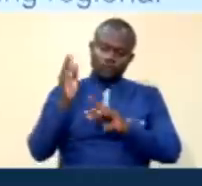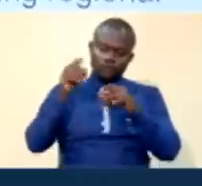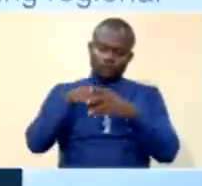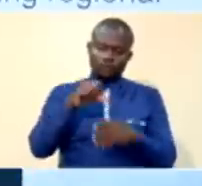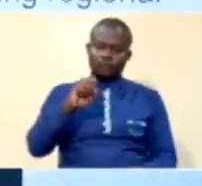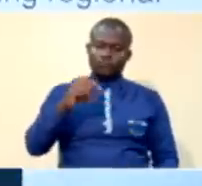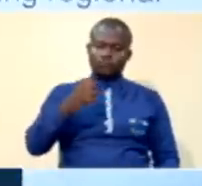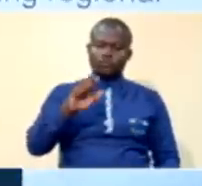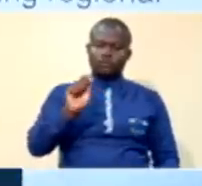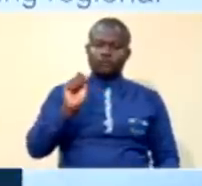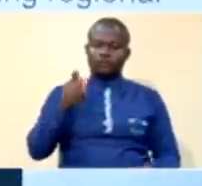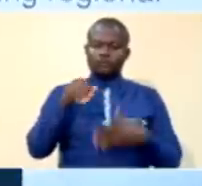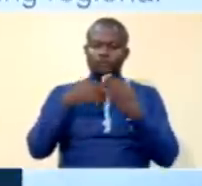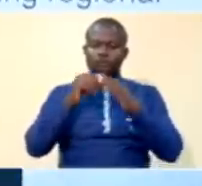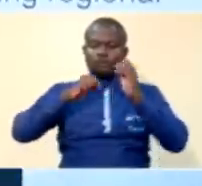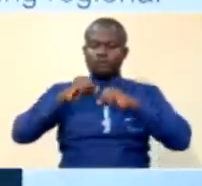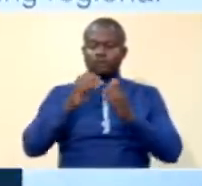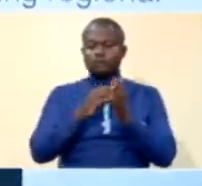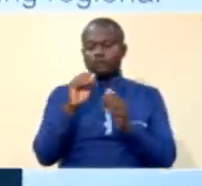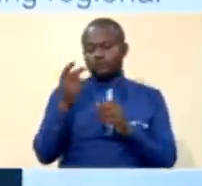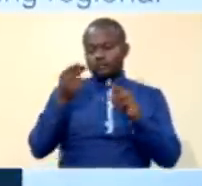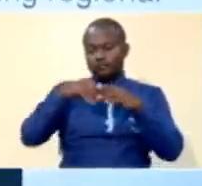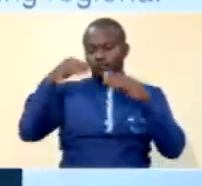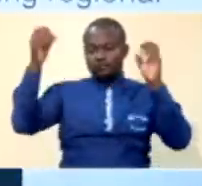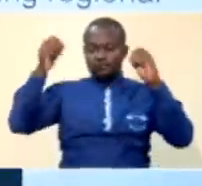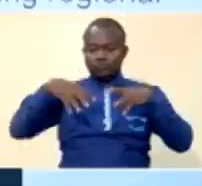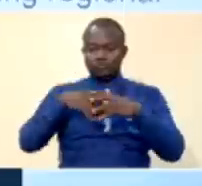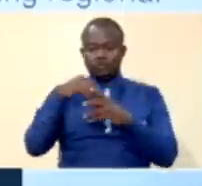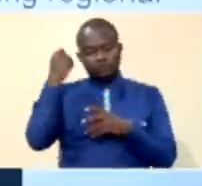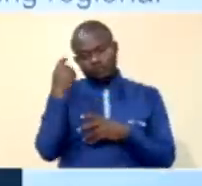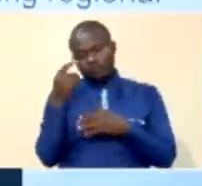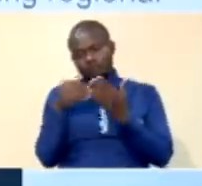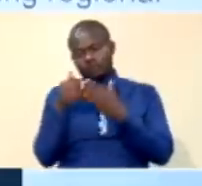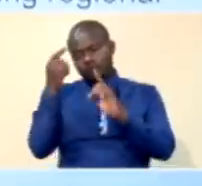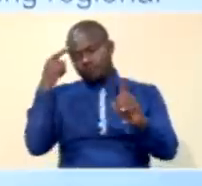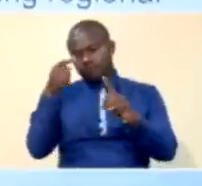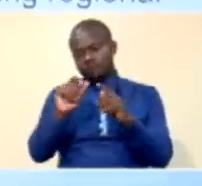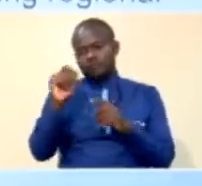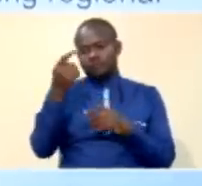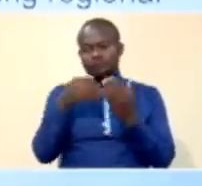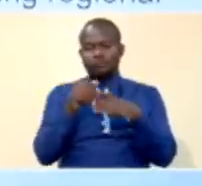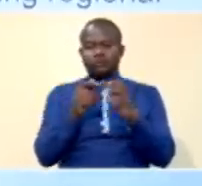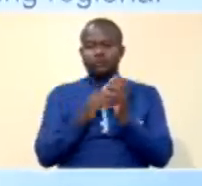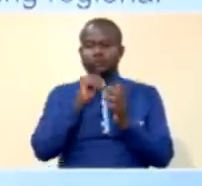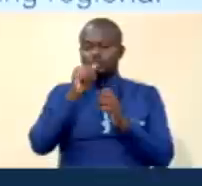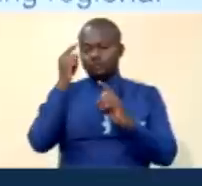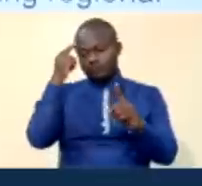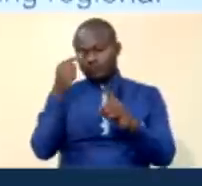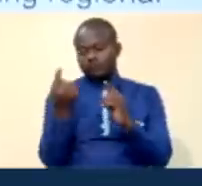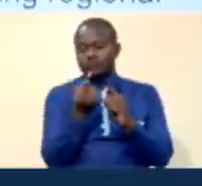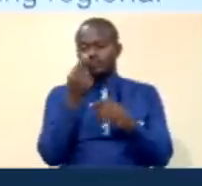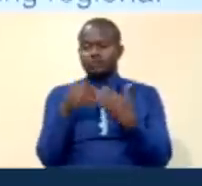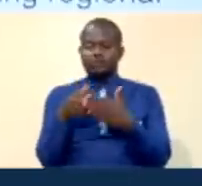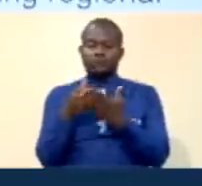Senegal kugira ngo izabashe gukinira icyiciro cya kabiri kizabera i Kigali. Ubwo rero niyo ntego ya mbere, ariko ntabwo ari yo ntego yonyine dufite